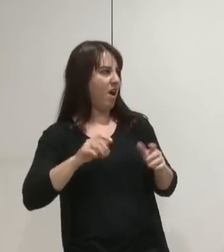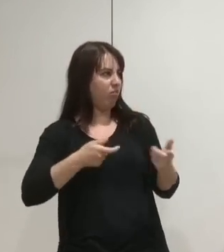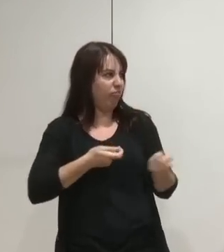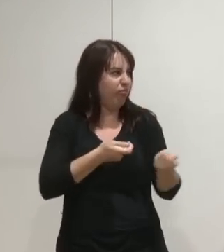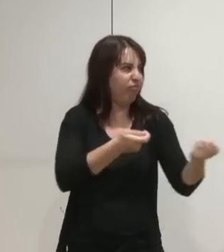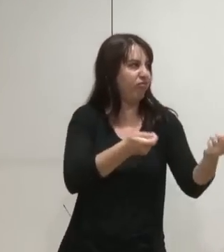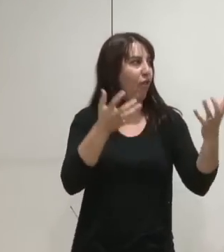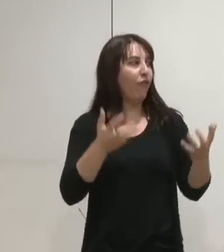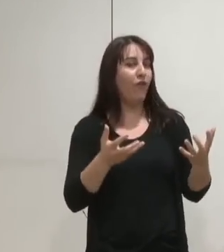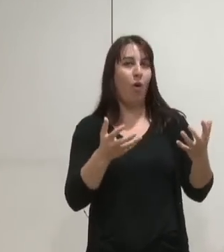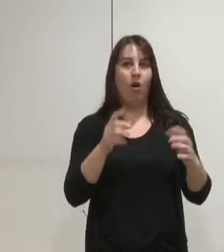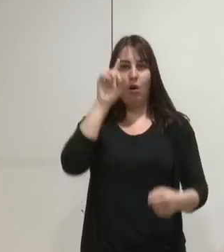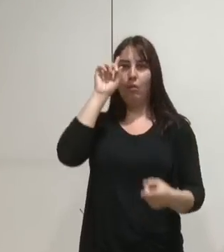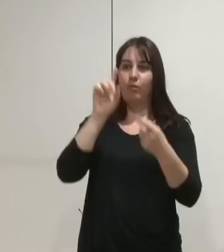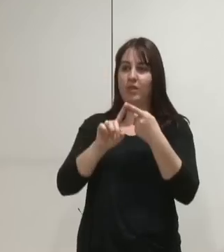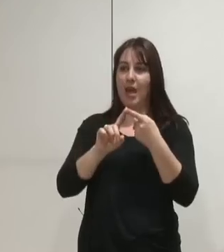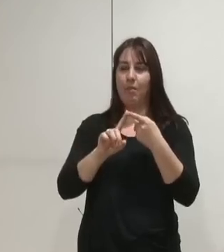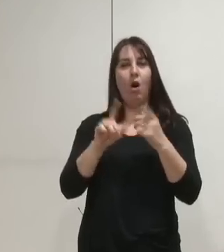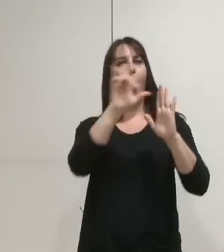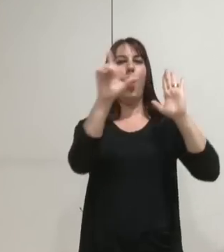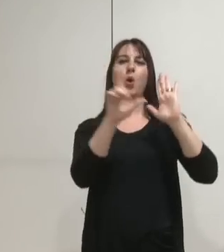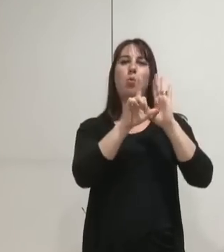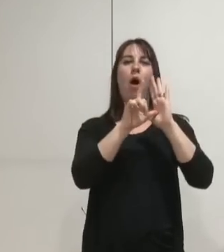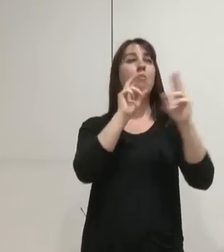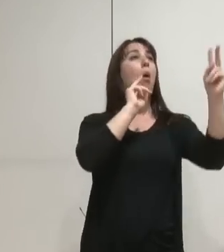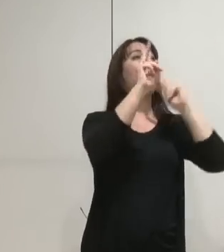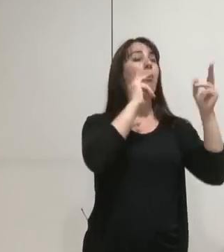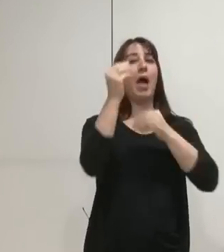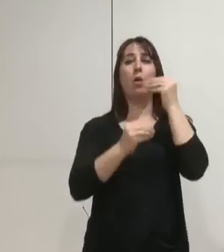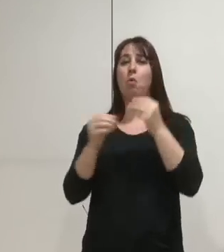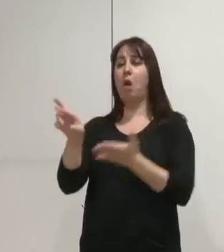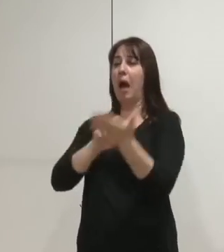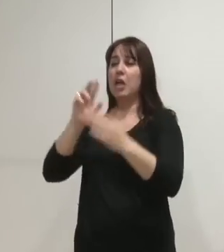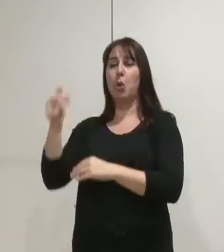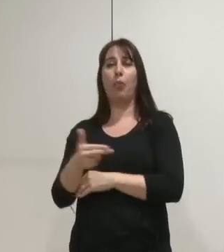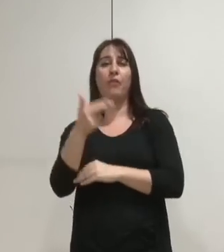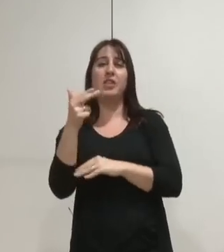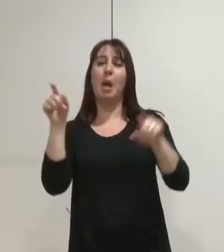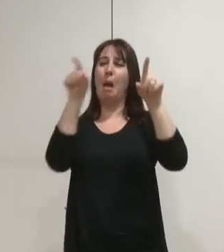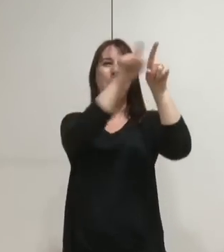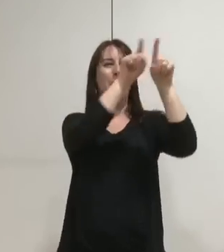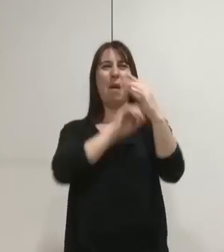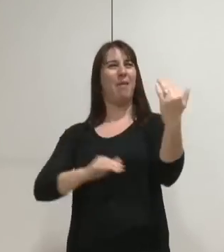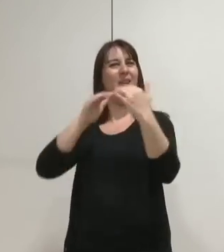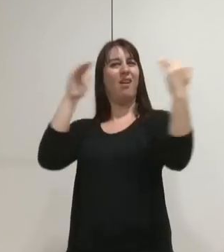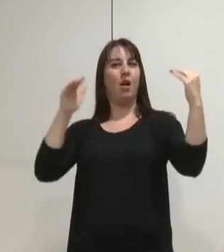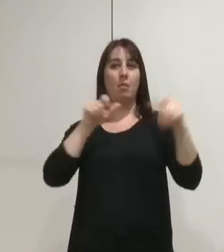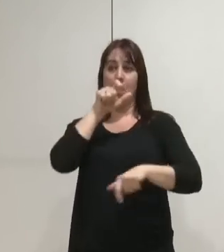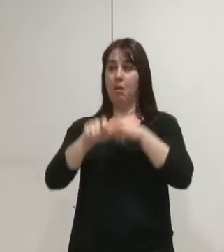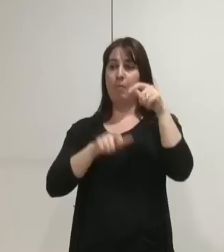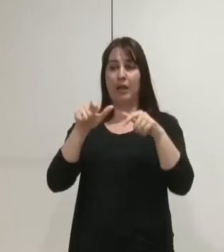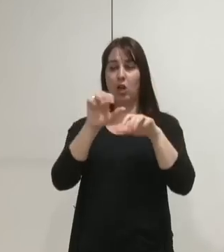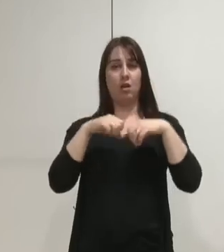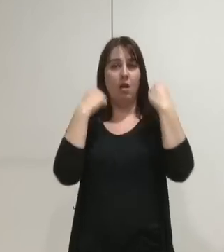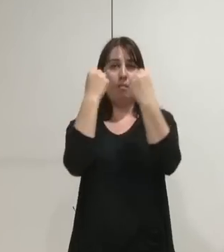prérogatives dans le but que la loi soit la même en Bretagne ou dans le dauphinois et bien ces braves parlementaires se rendaient bien compte qu'on